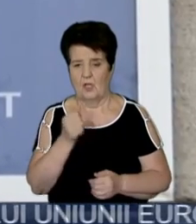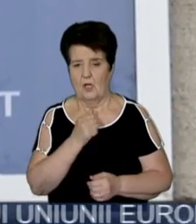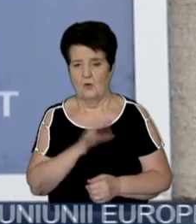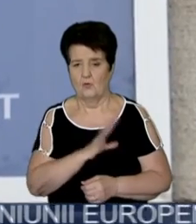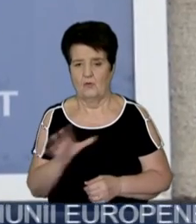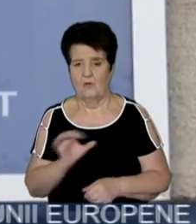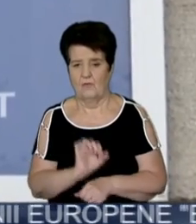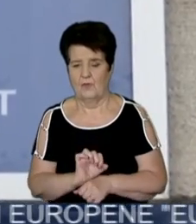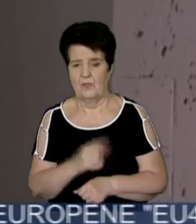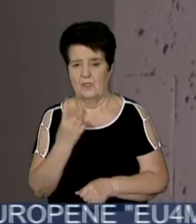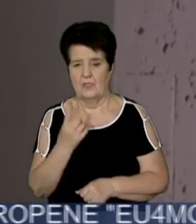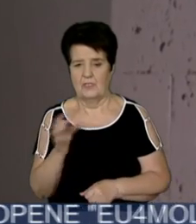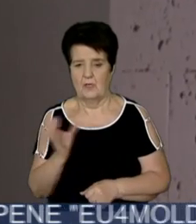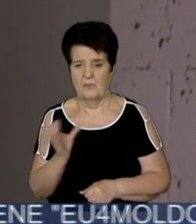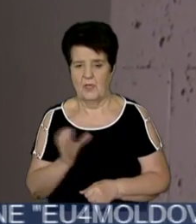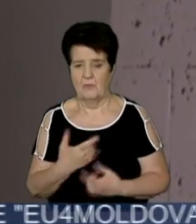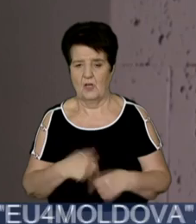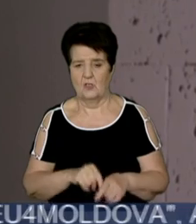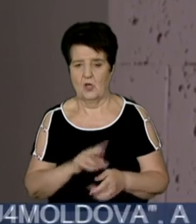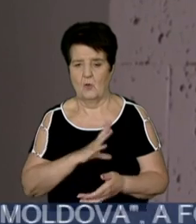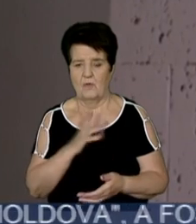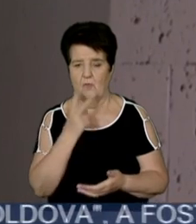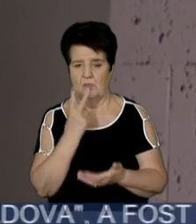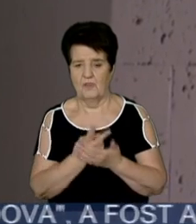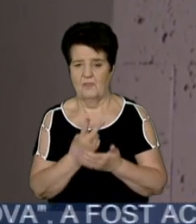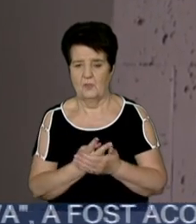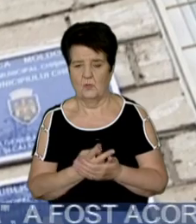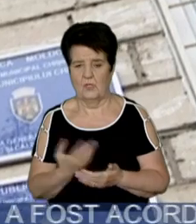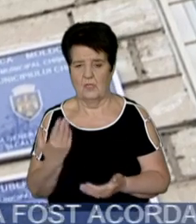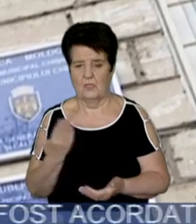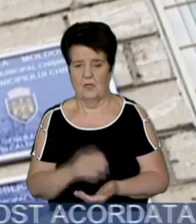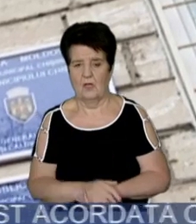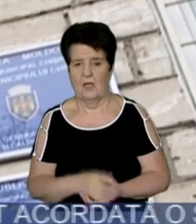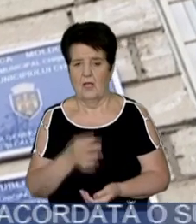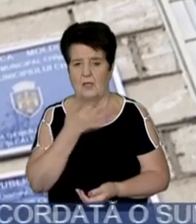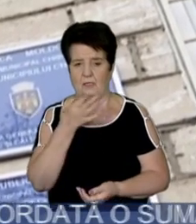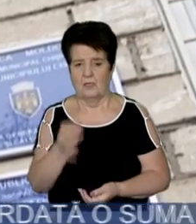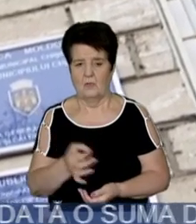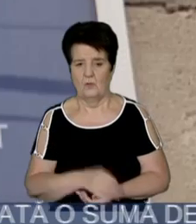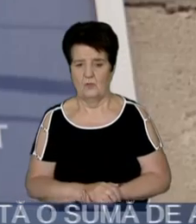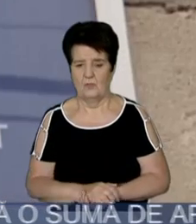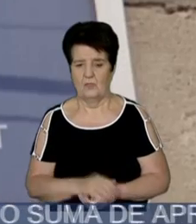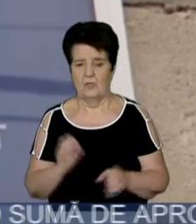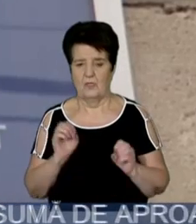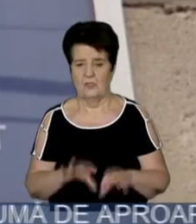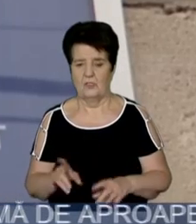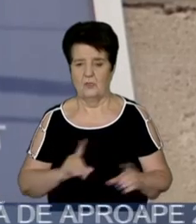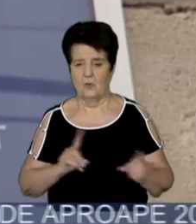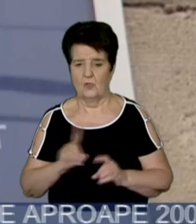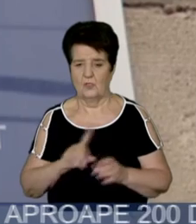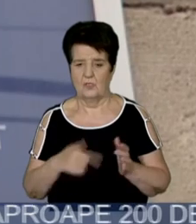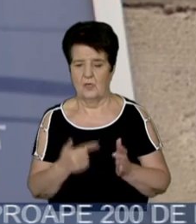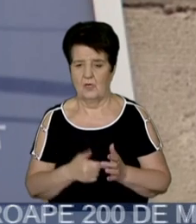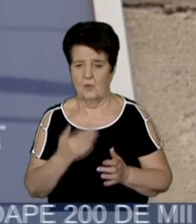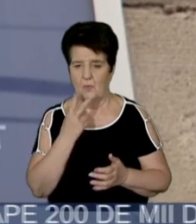fi sistate din data de 1 septembrie, așa cum era prevăzut anterior. Vreau să anunț că decizia Consiliului Municipal cu